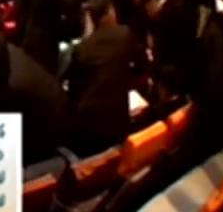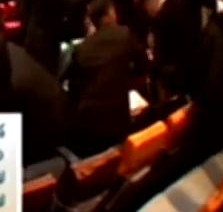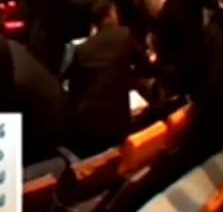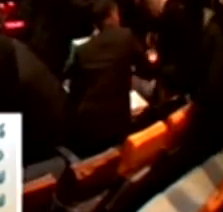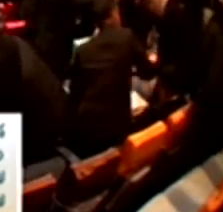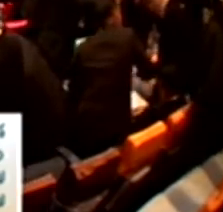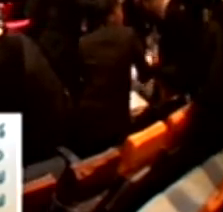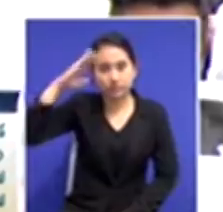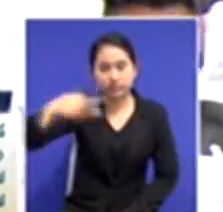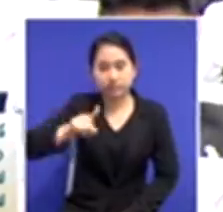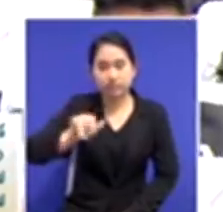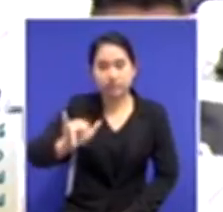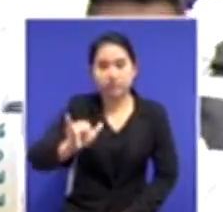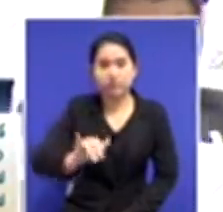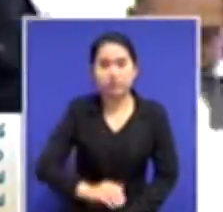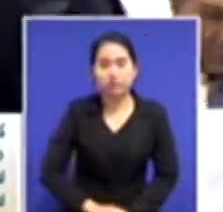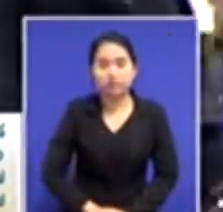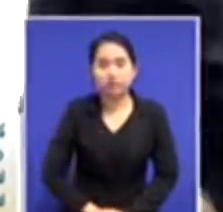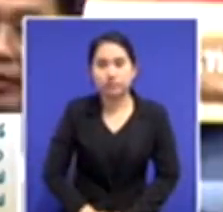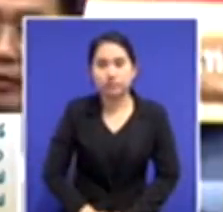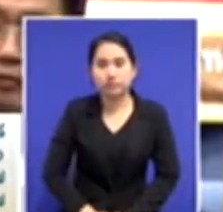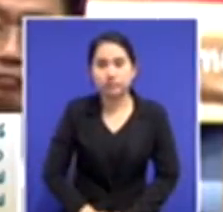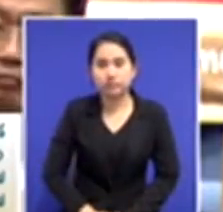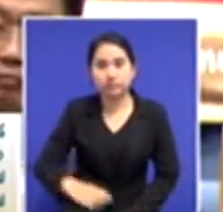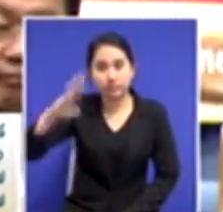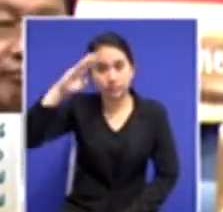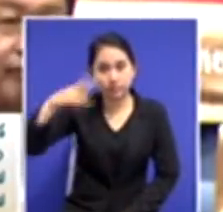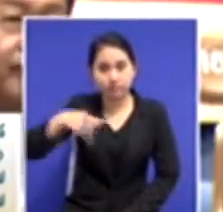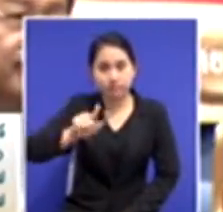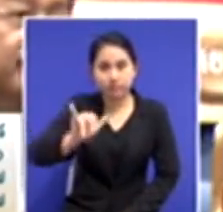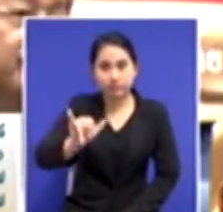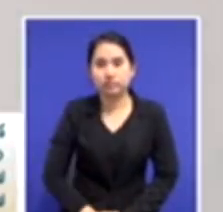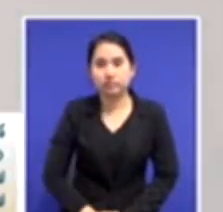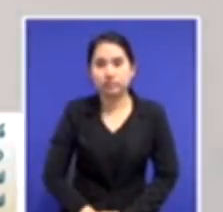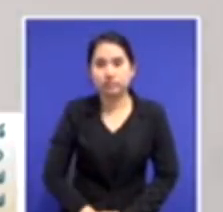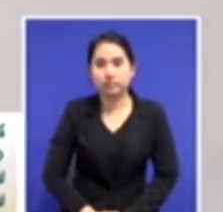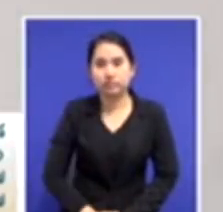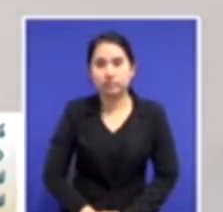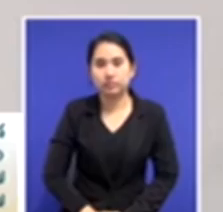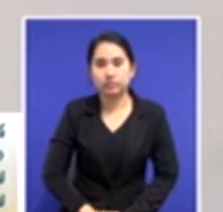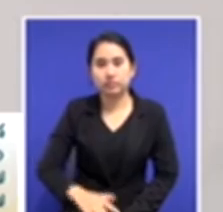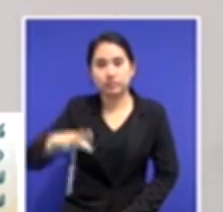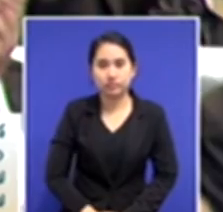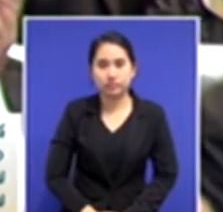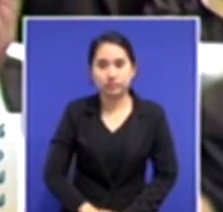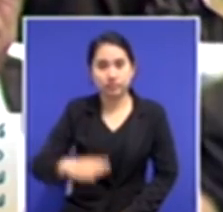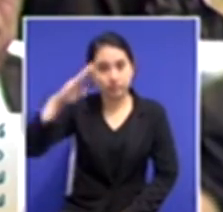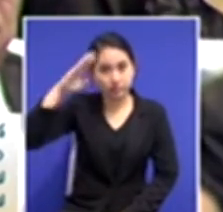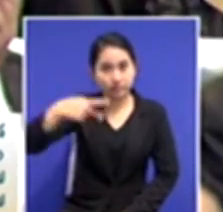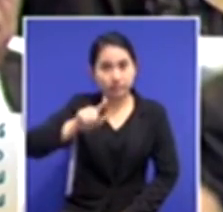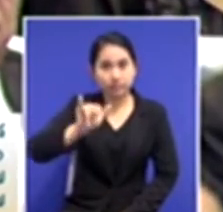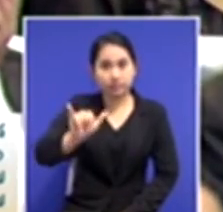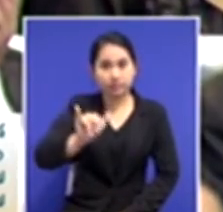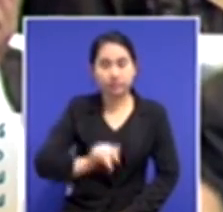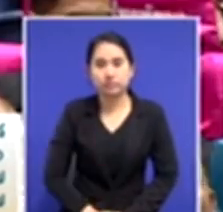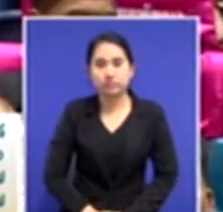เฉพาะสวที่ยกมือให้พลเอกประยุทธ์ 100% 249เสียงเช่นเดียวกับฝ่ายพรรคการเมือง